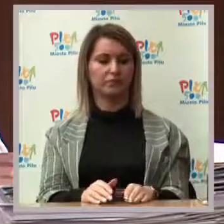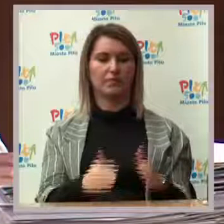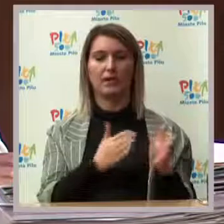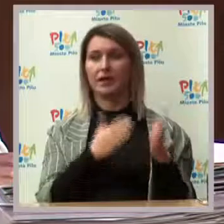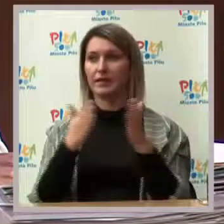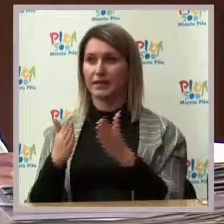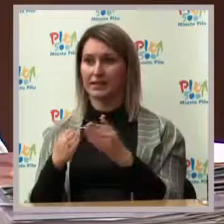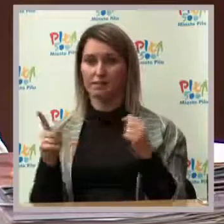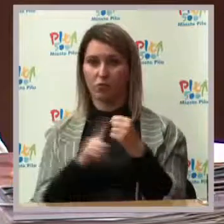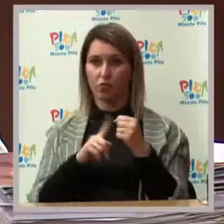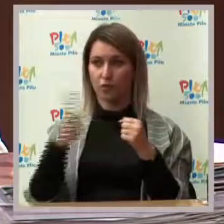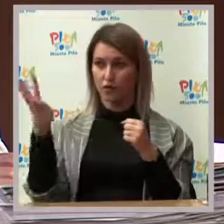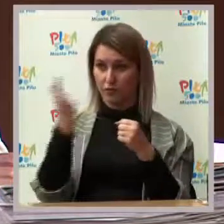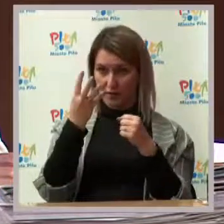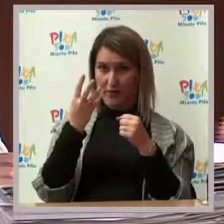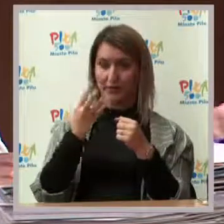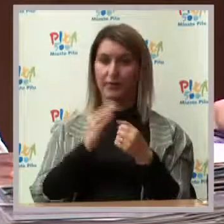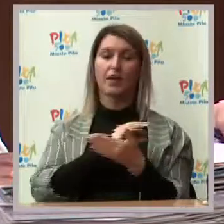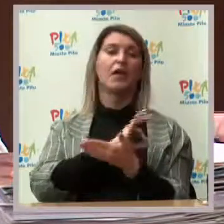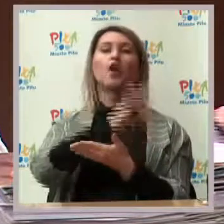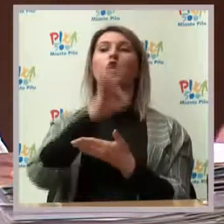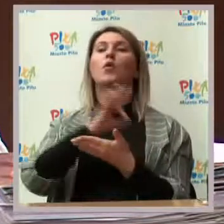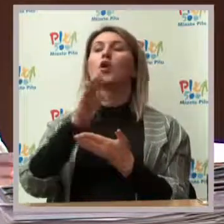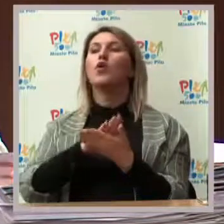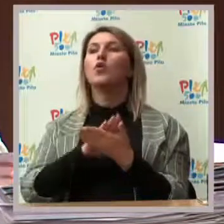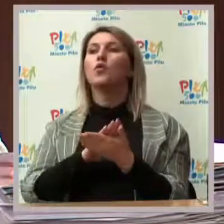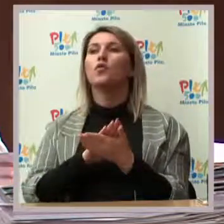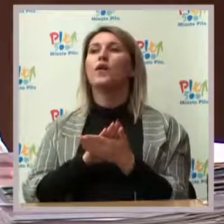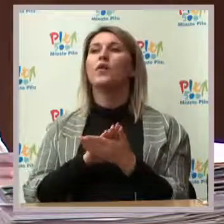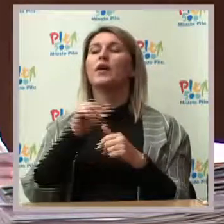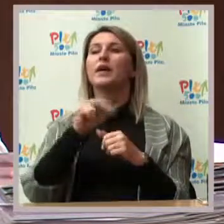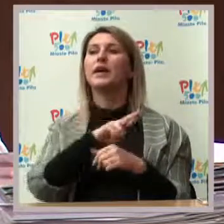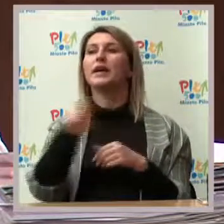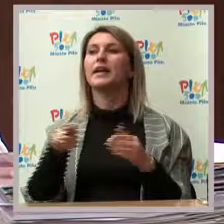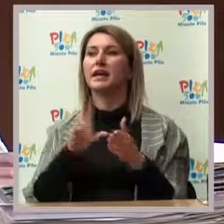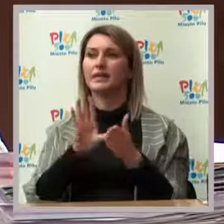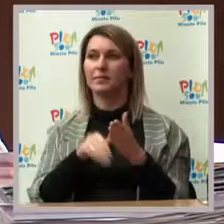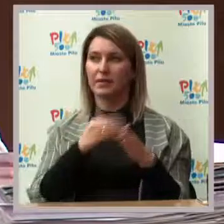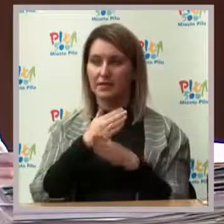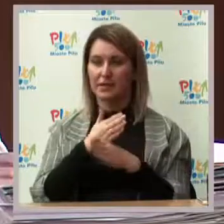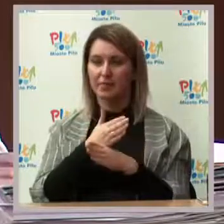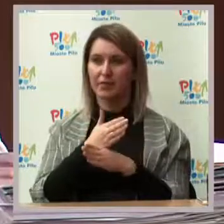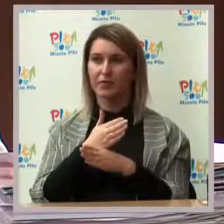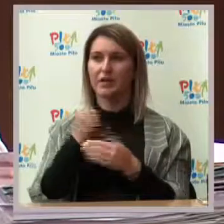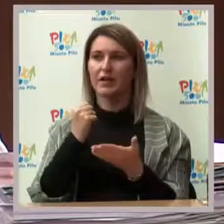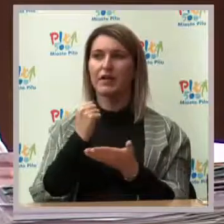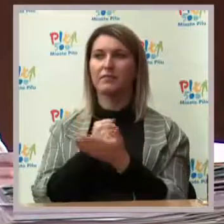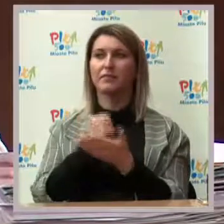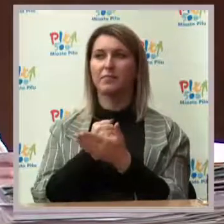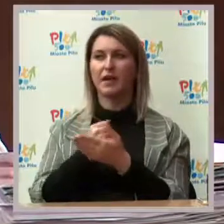4. Projekt uchwały Rady Miasta Piły w sprawie wieloletniej prognozy finansowej Miasta Piły na lata